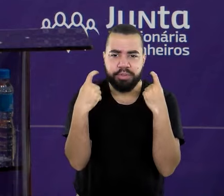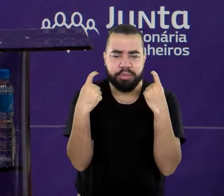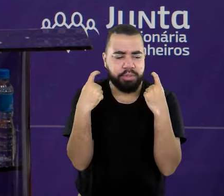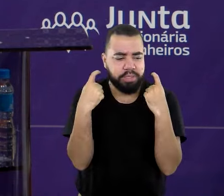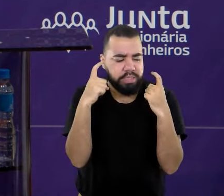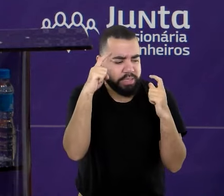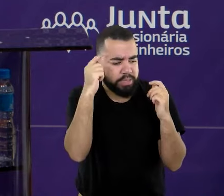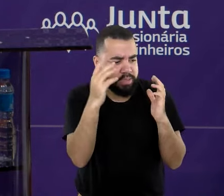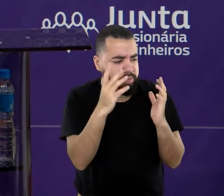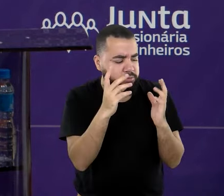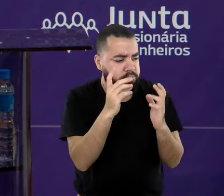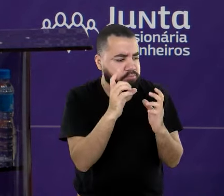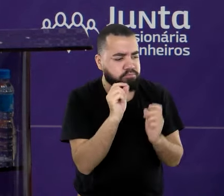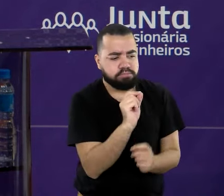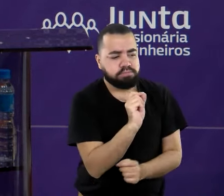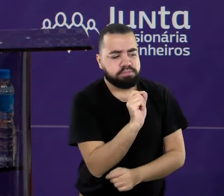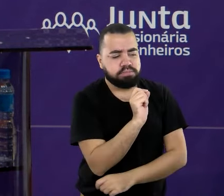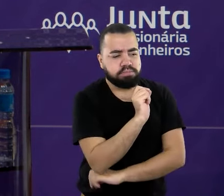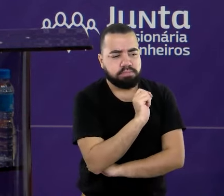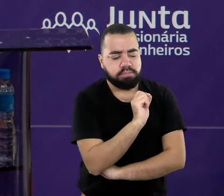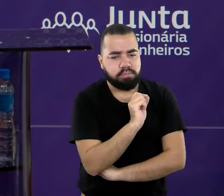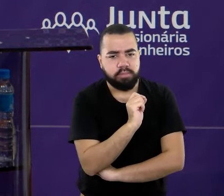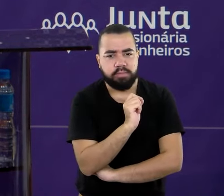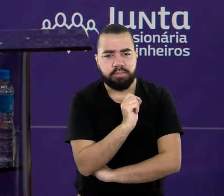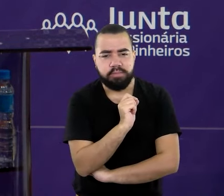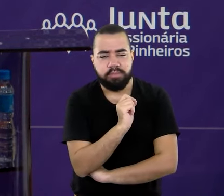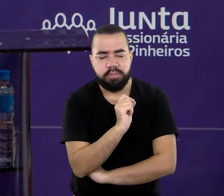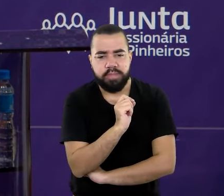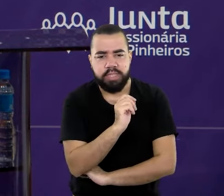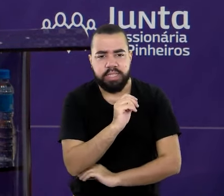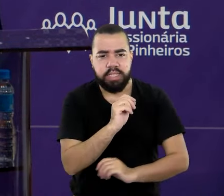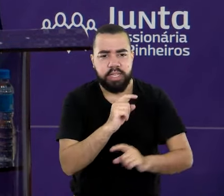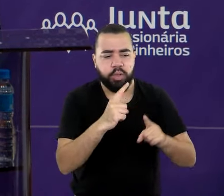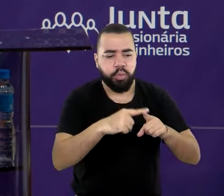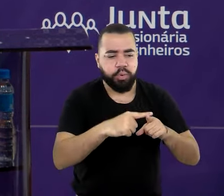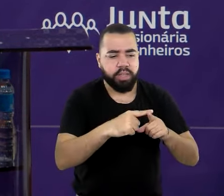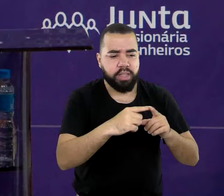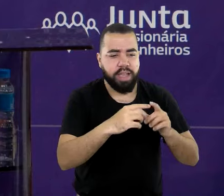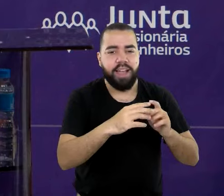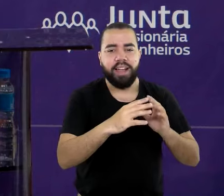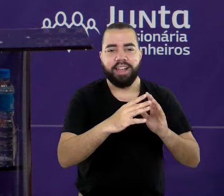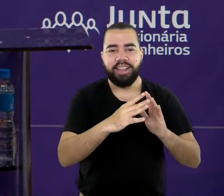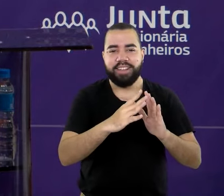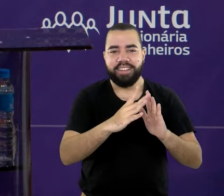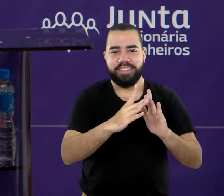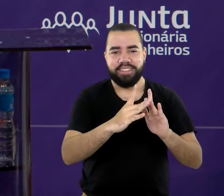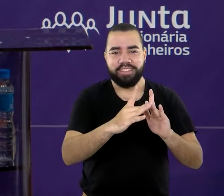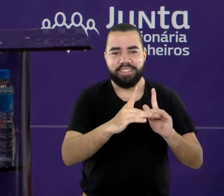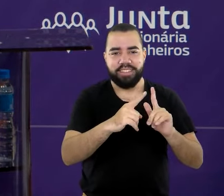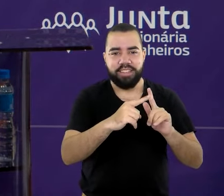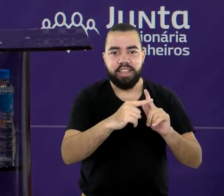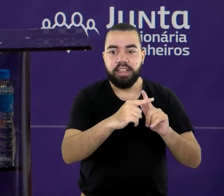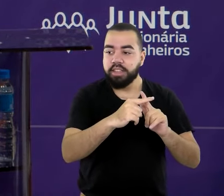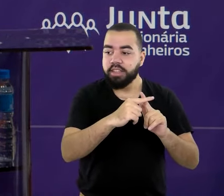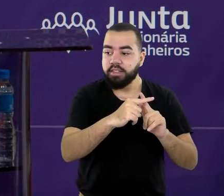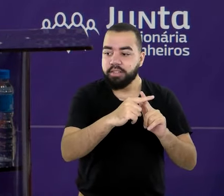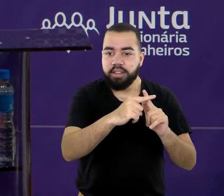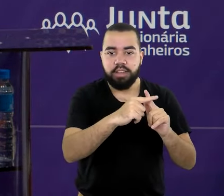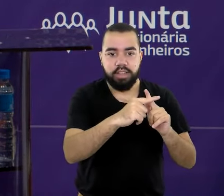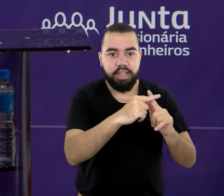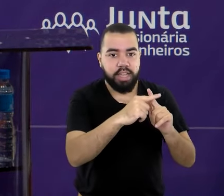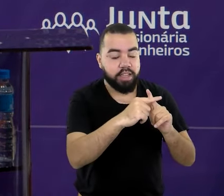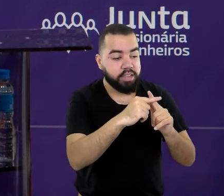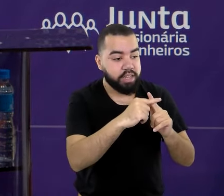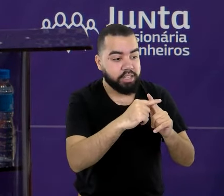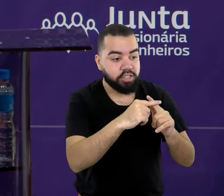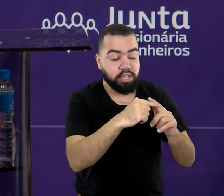나는 옷을 입고 설교해야 될까? 벗고 설교해야 될까? E era uma igreja tão natural que eles faziam tudo livre assim, e o